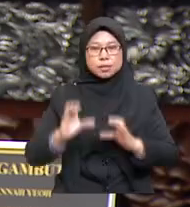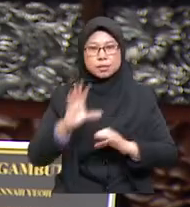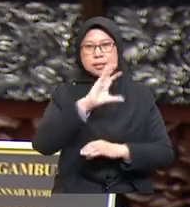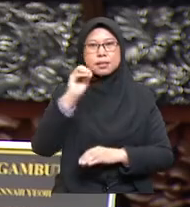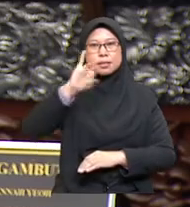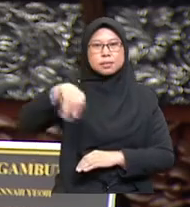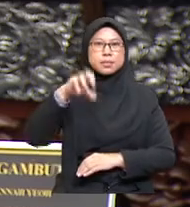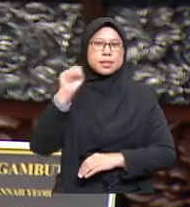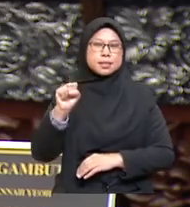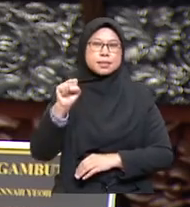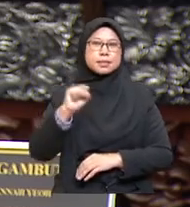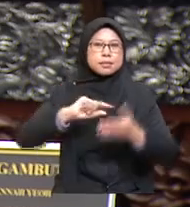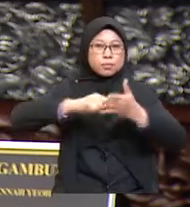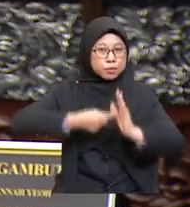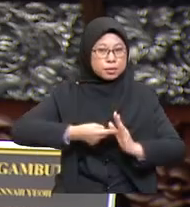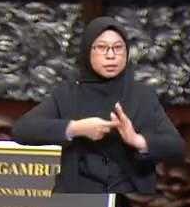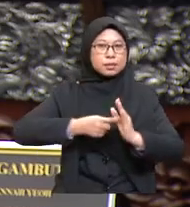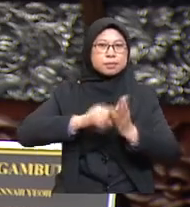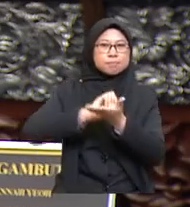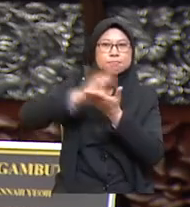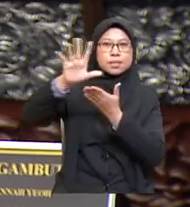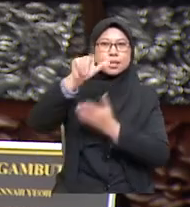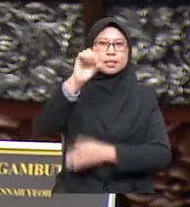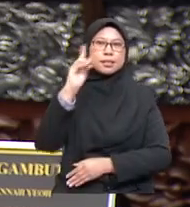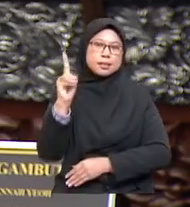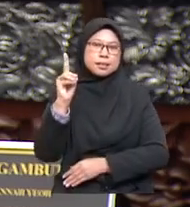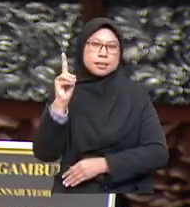juga JPS, dan ini kita akan mulakan di papan iklan LED di menara di BKL terlebih dahulu.